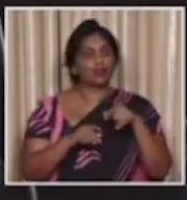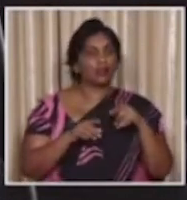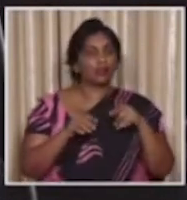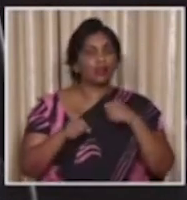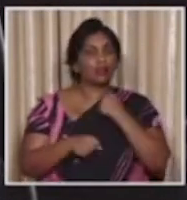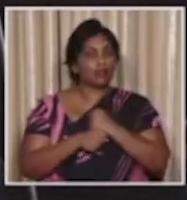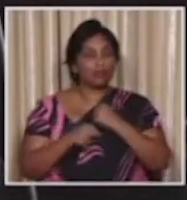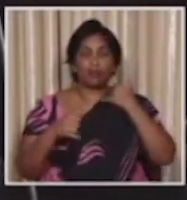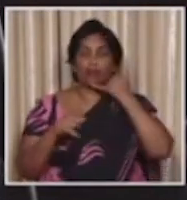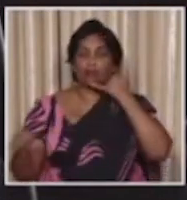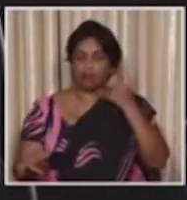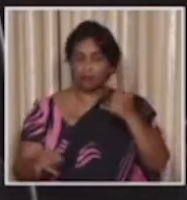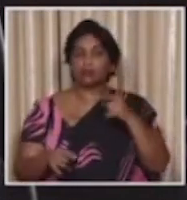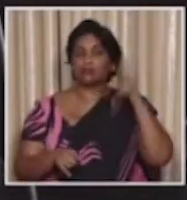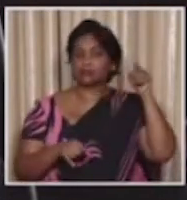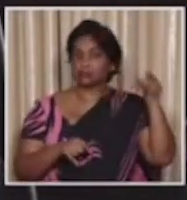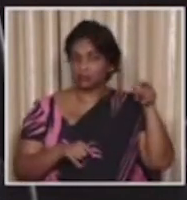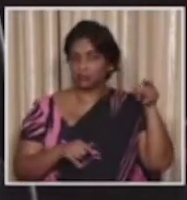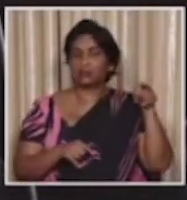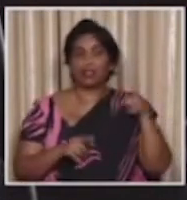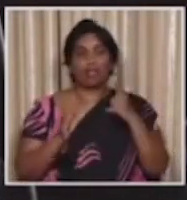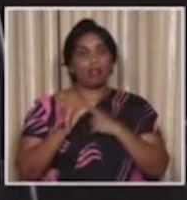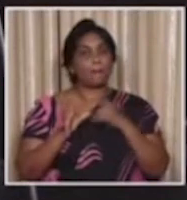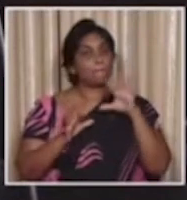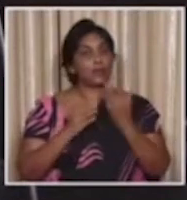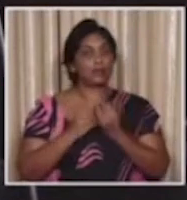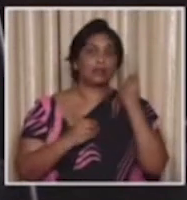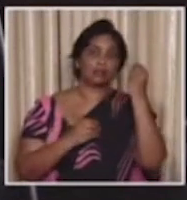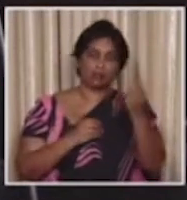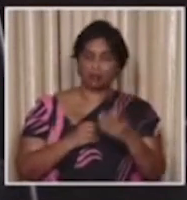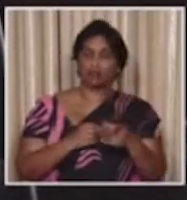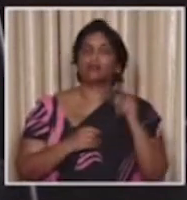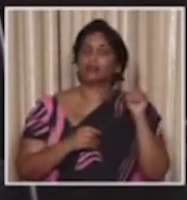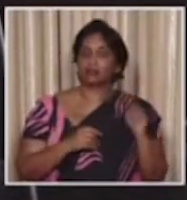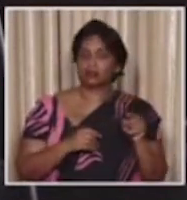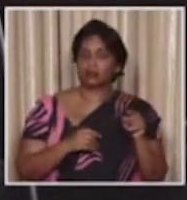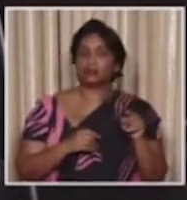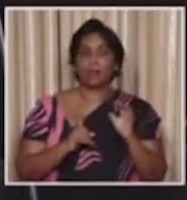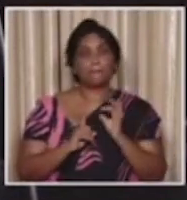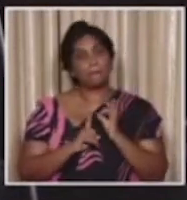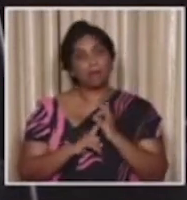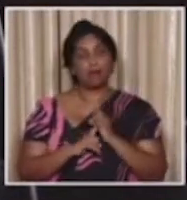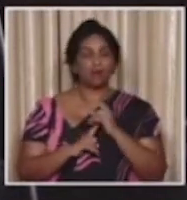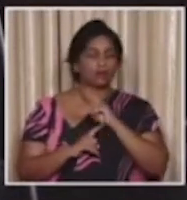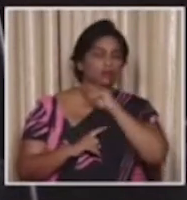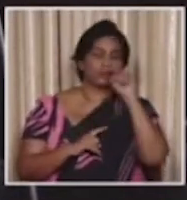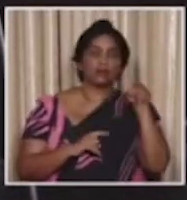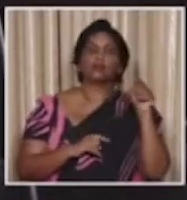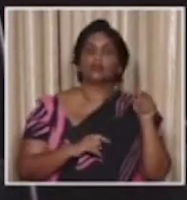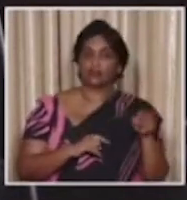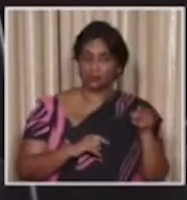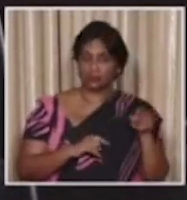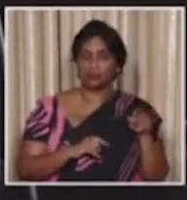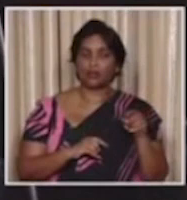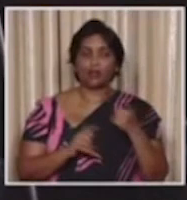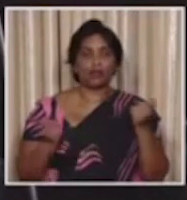බලධාරිය කෝල්ලයක් දාලා කියනවා හාවල් තැනින් අක්කර 500ක් දීපන්. එතකොට ප්‍රයිවට් එකකින් පෙන්නනවා ඒගොල්ලෝ